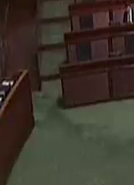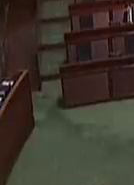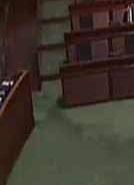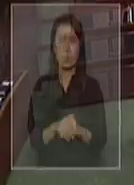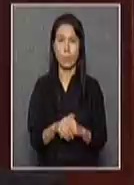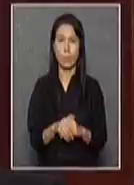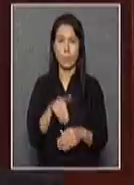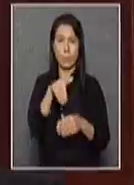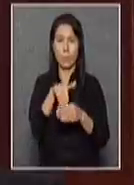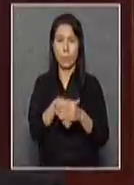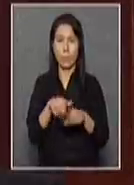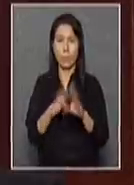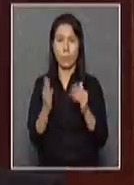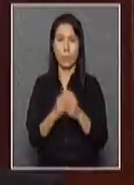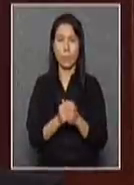開始表決。